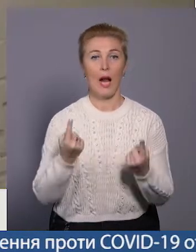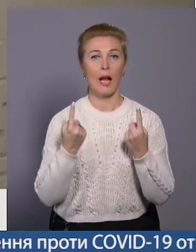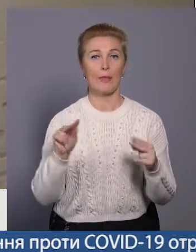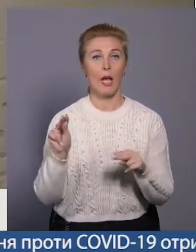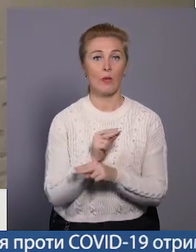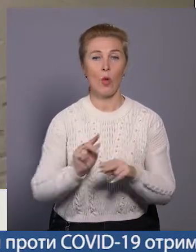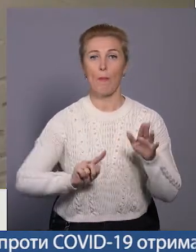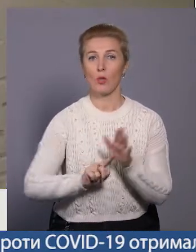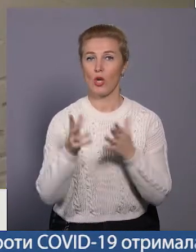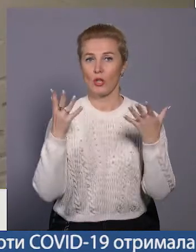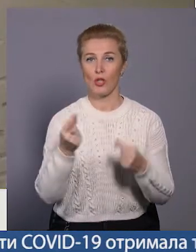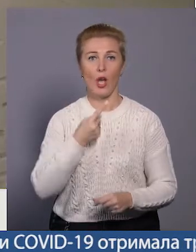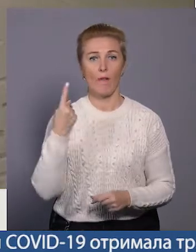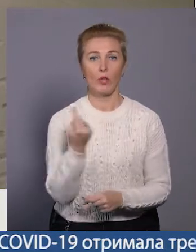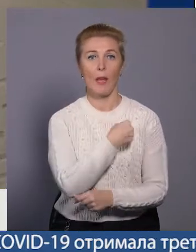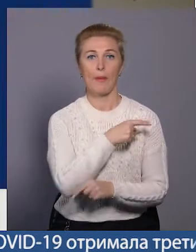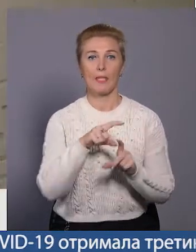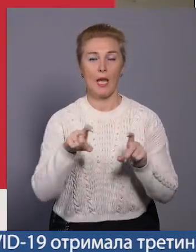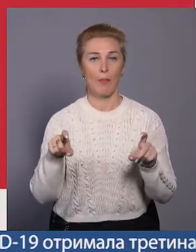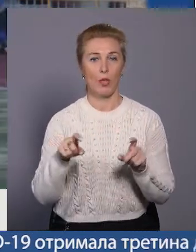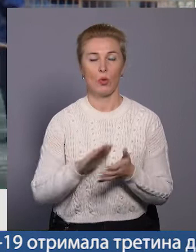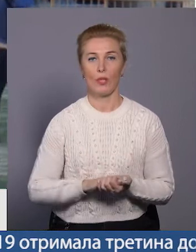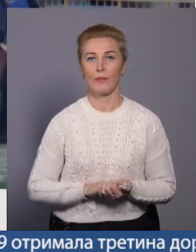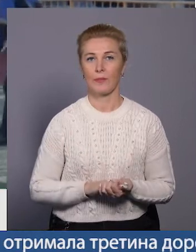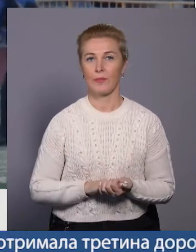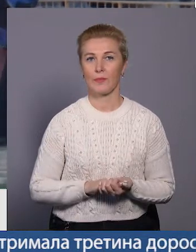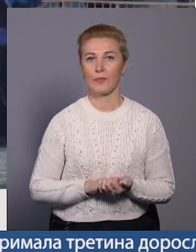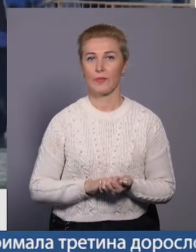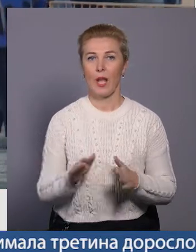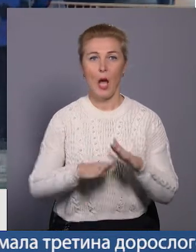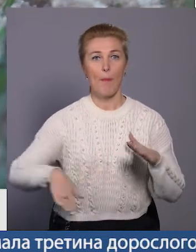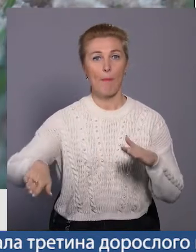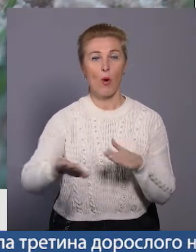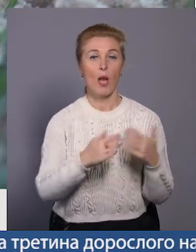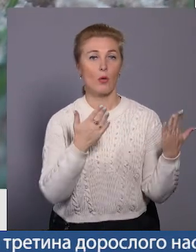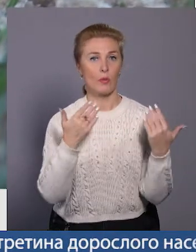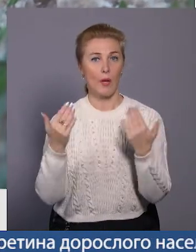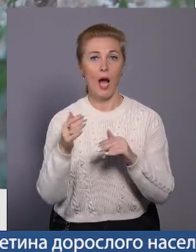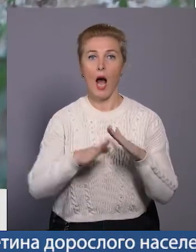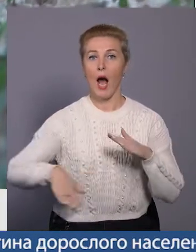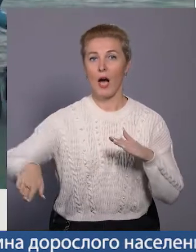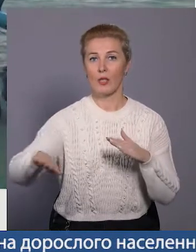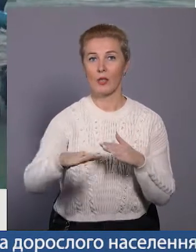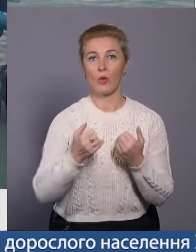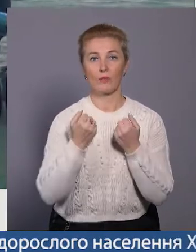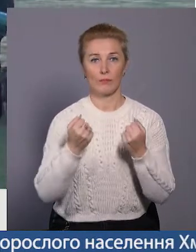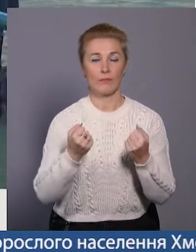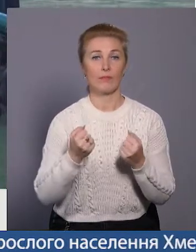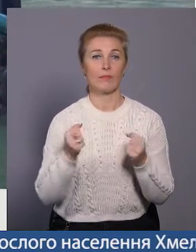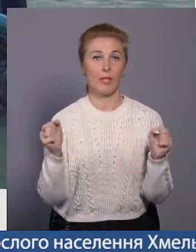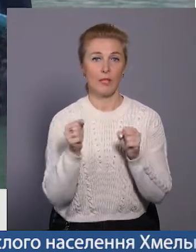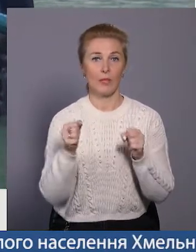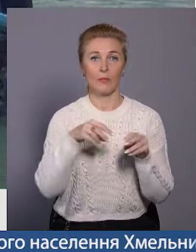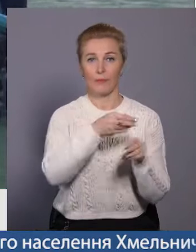ремонт почався ще в одній міській амбулаторії. Поле у сплячці. Газон спорткомплексу «Поділля» на зиму